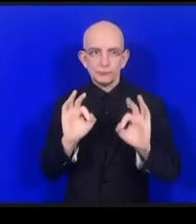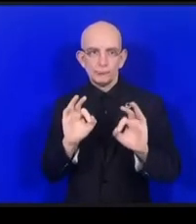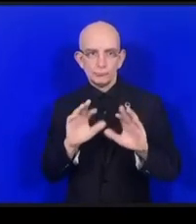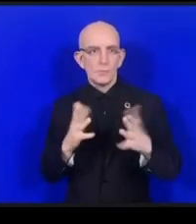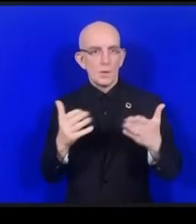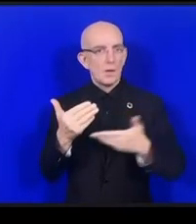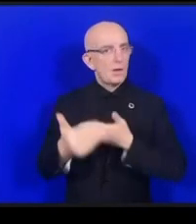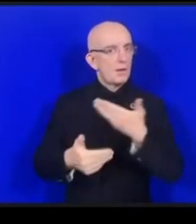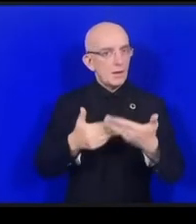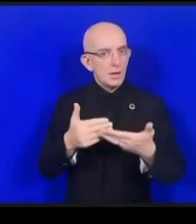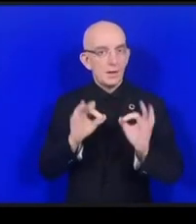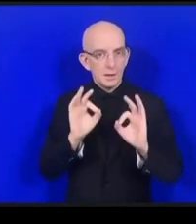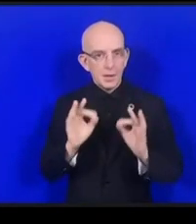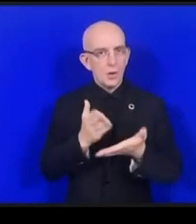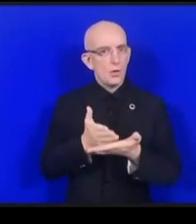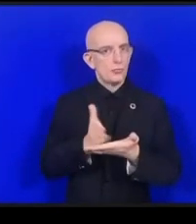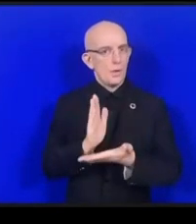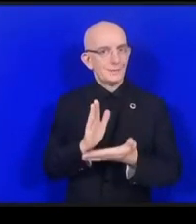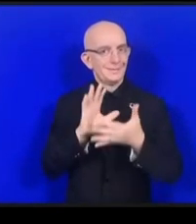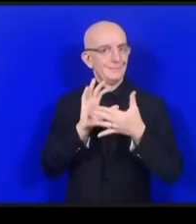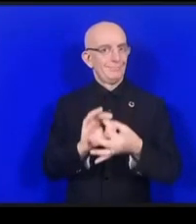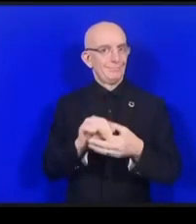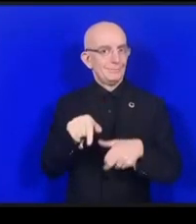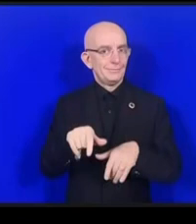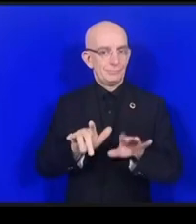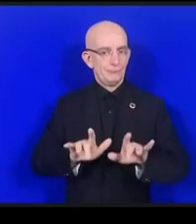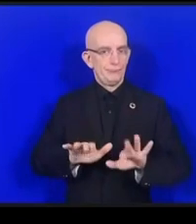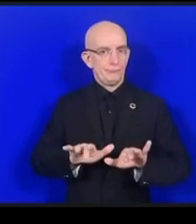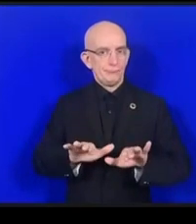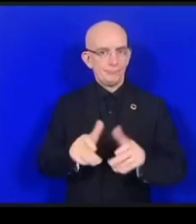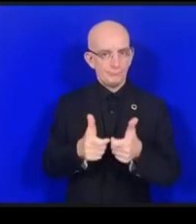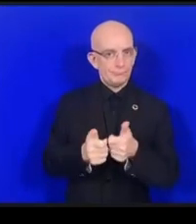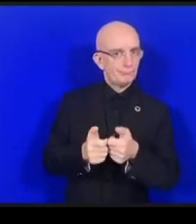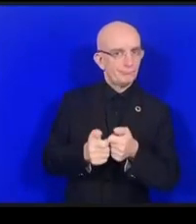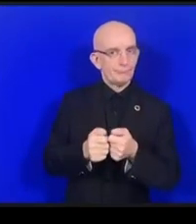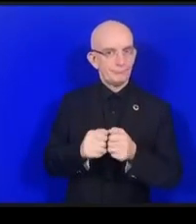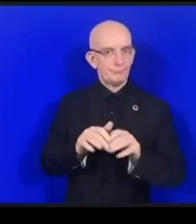здесь мы хотим чётко заявить что речь идт не о